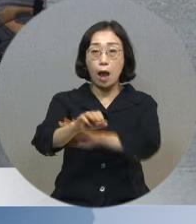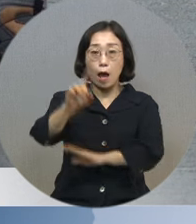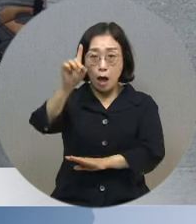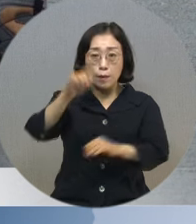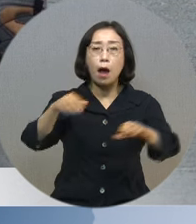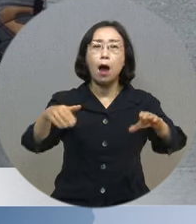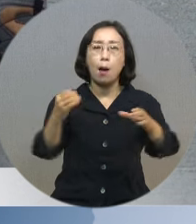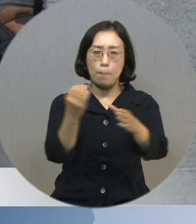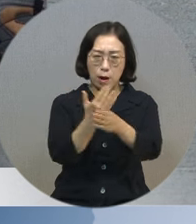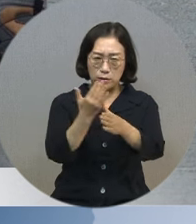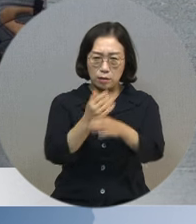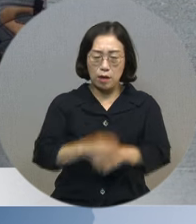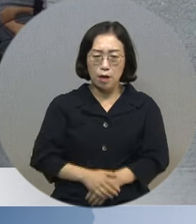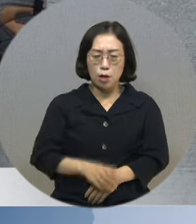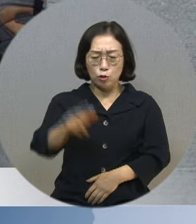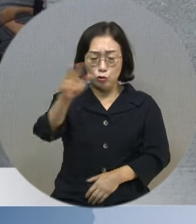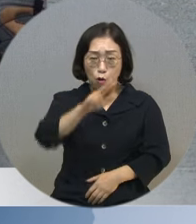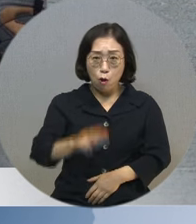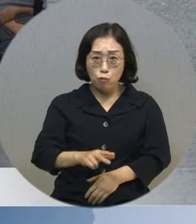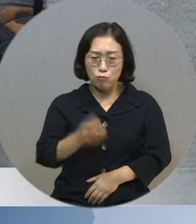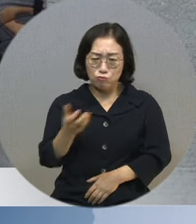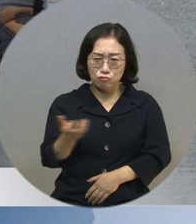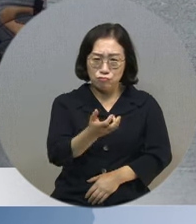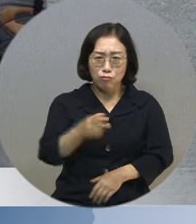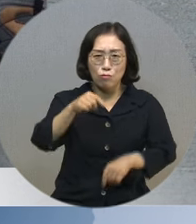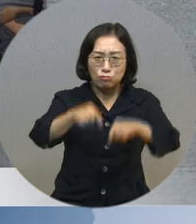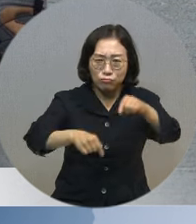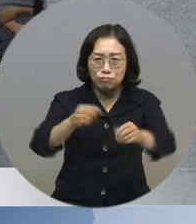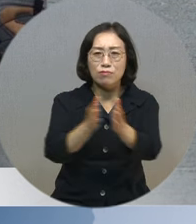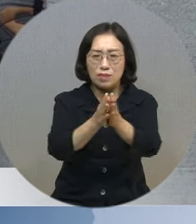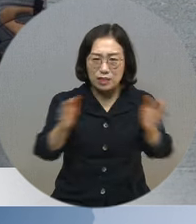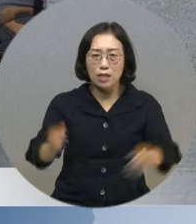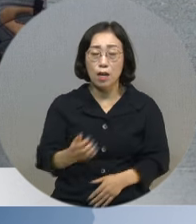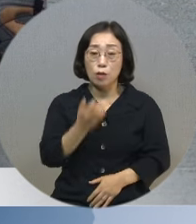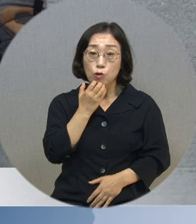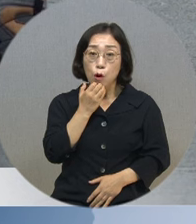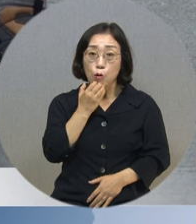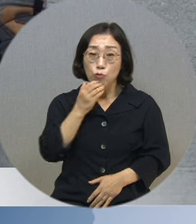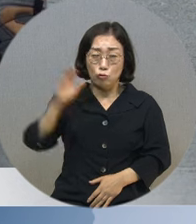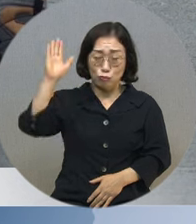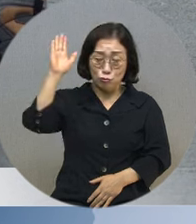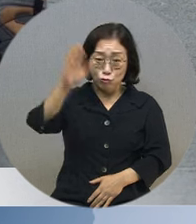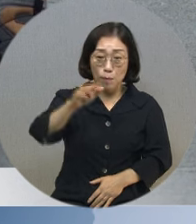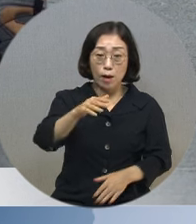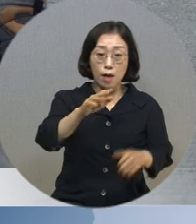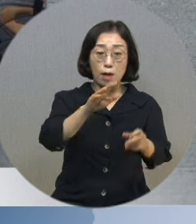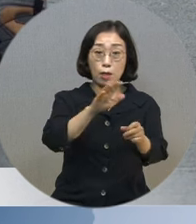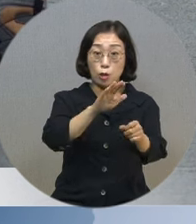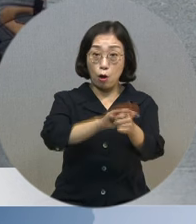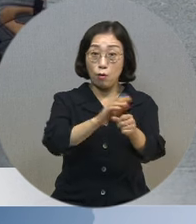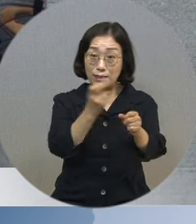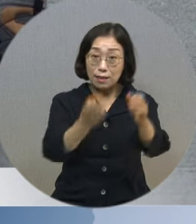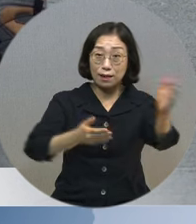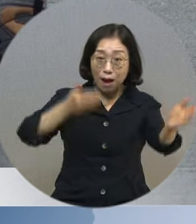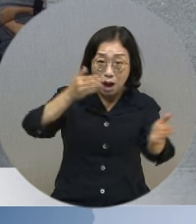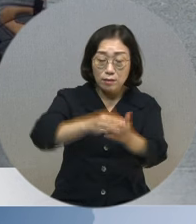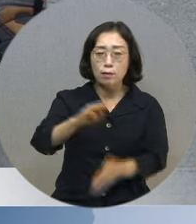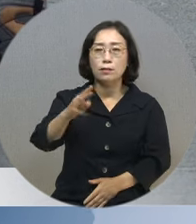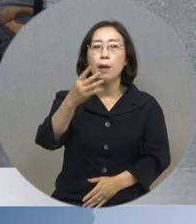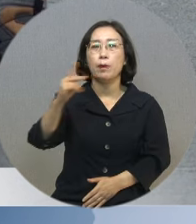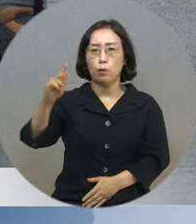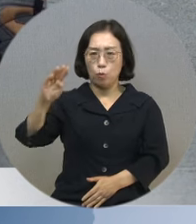씨가 전국 도보 종주에 나섰습니다 서울부터 경산까지 400km 달하는 거리를